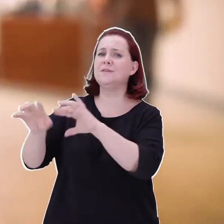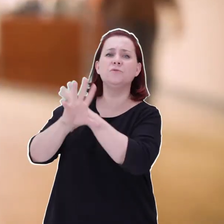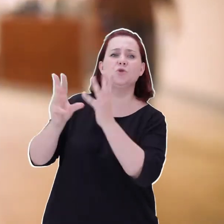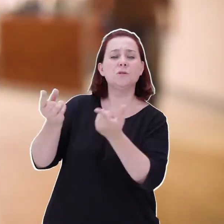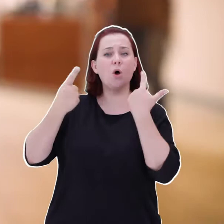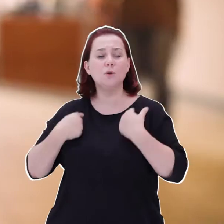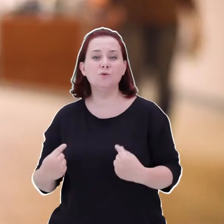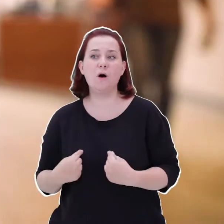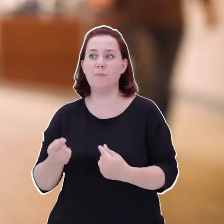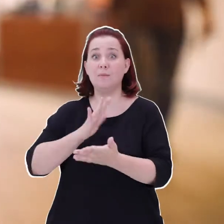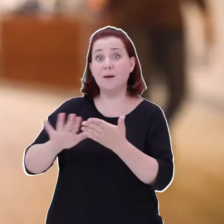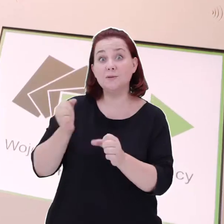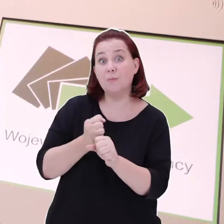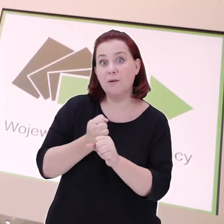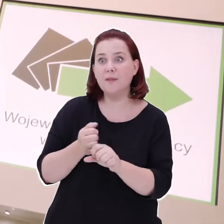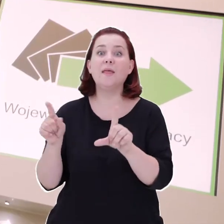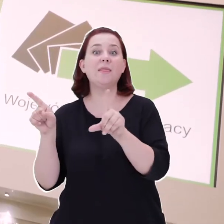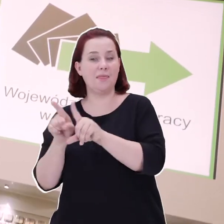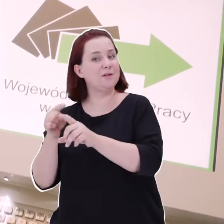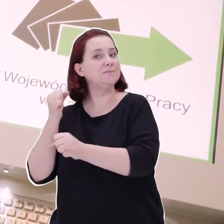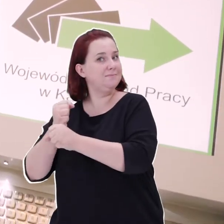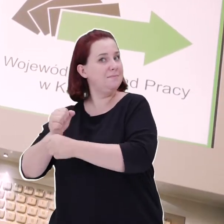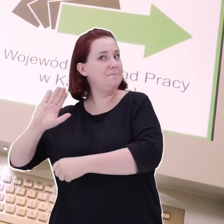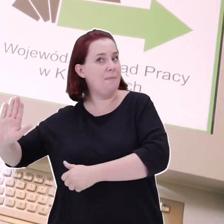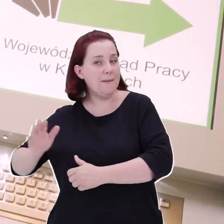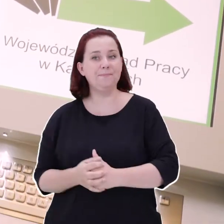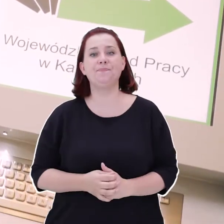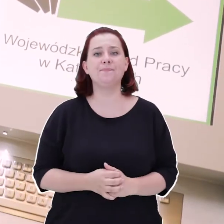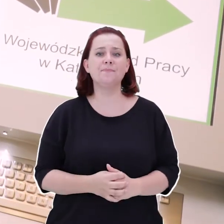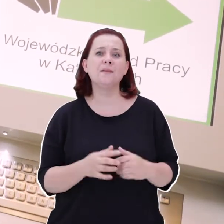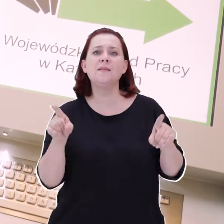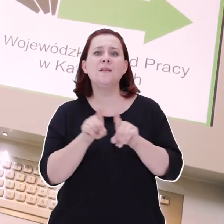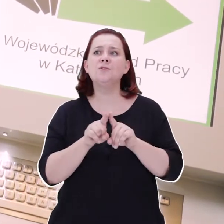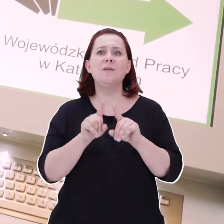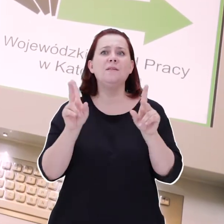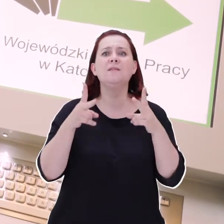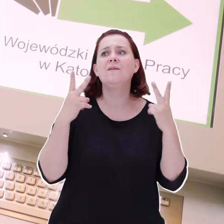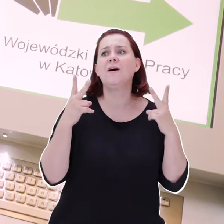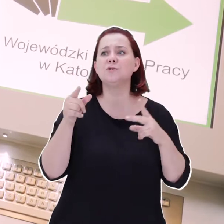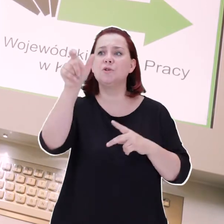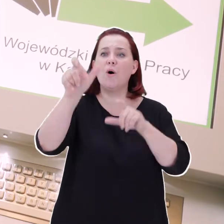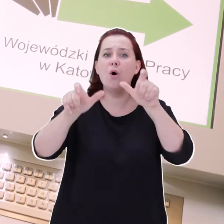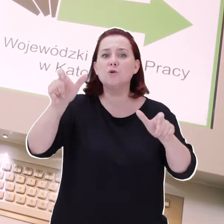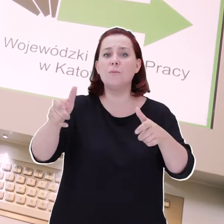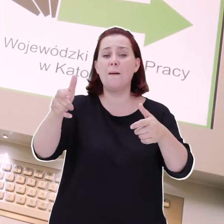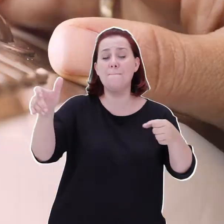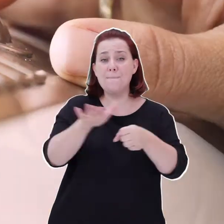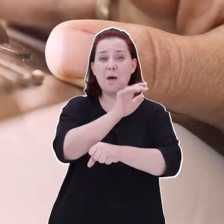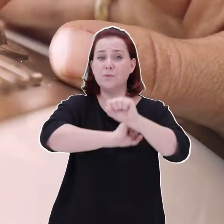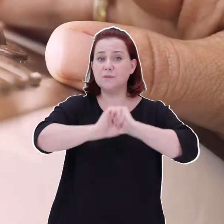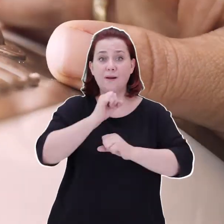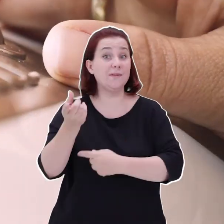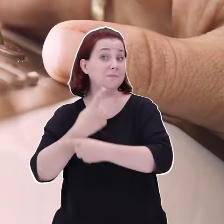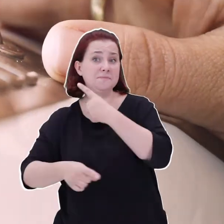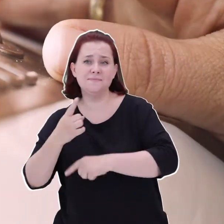osoby bezrobotne, jak i osoby pracujące. Poza tym nie ma znaczenia, czy jest to osoba pełnosprawna, czy niepełnosprawna.